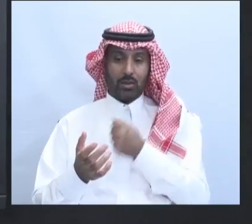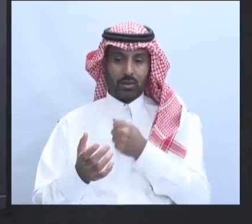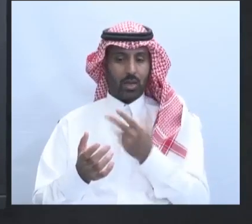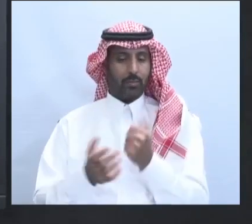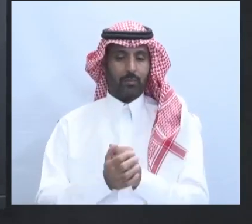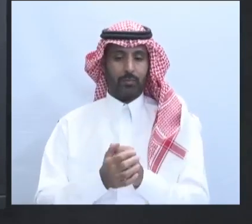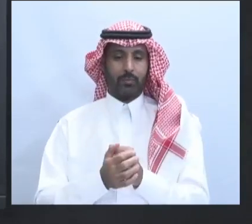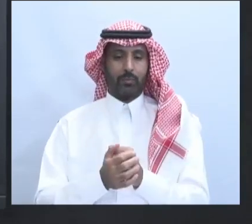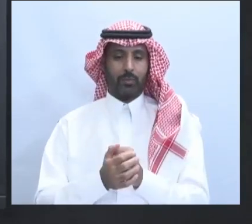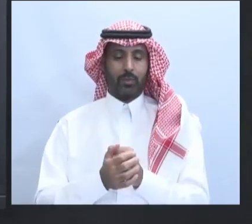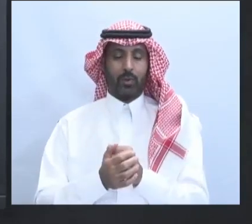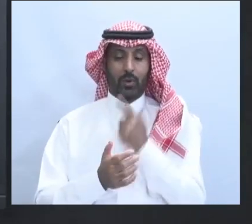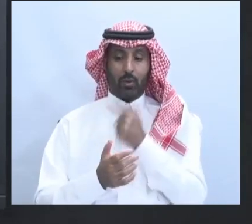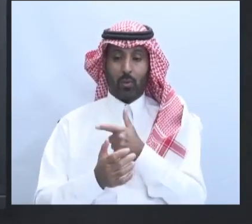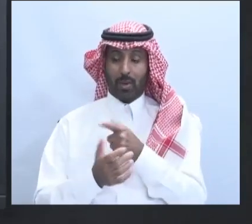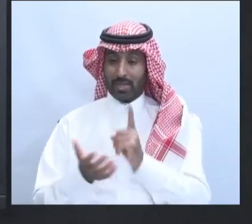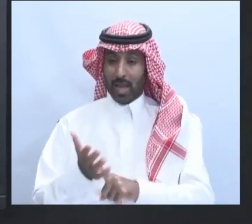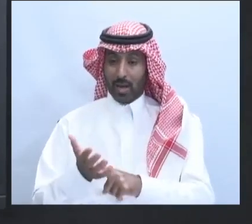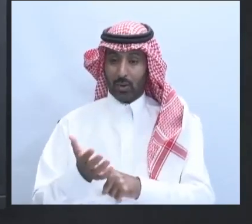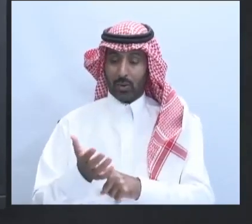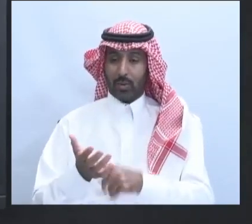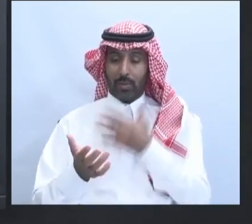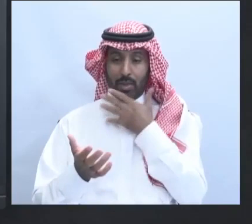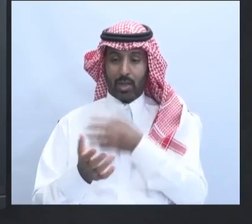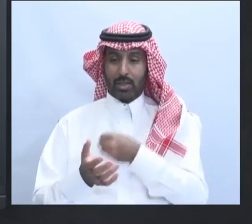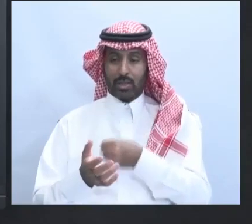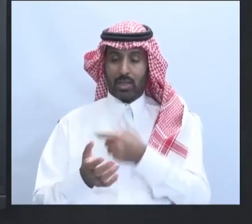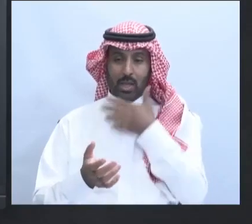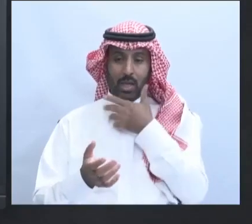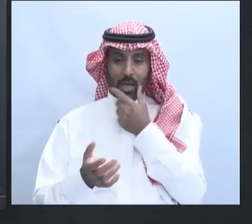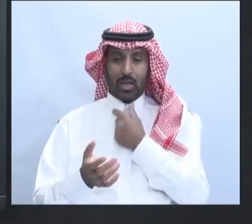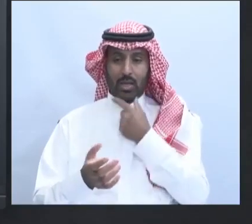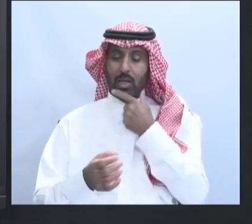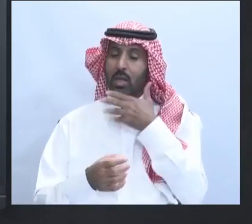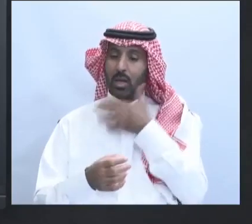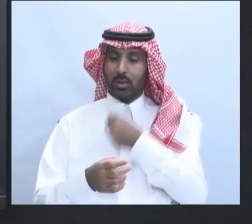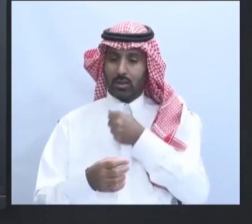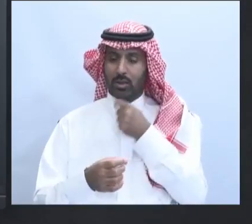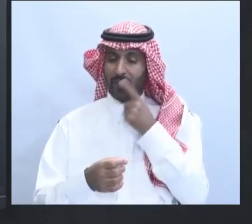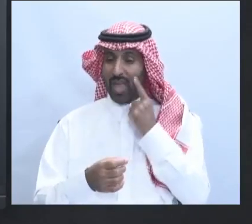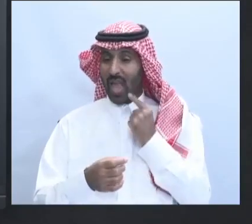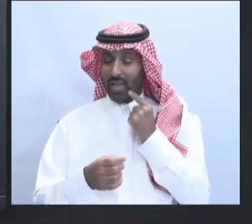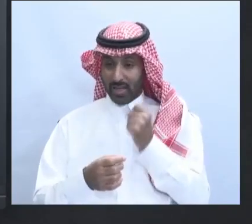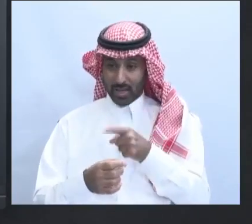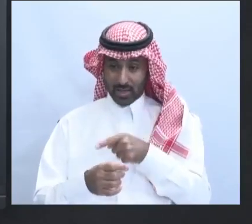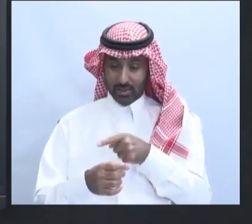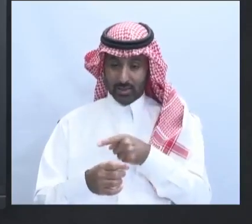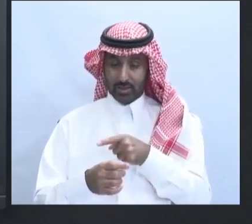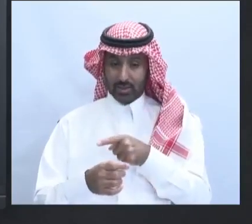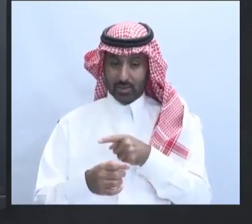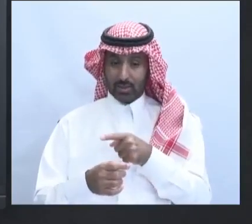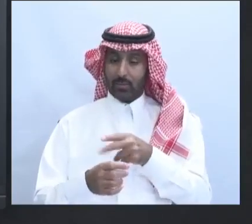الطالبات يتم التثبت من الروايه في حياه النبي صلى الله عليه وسلم